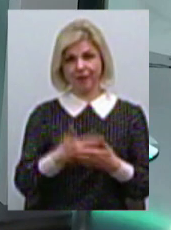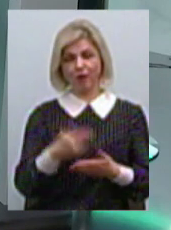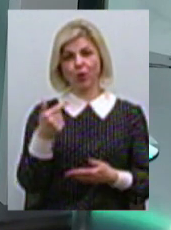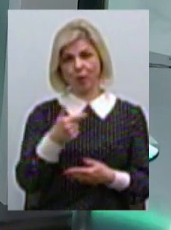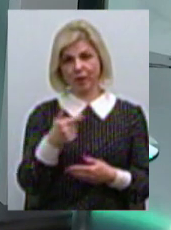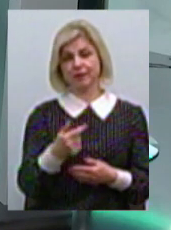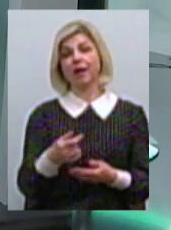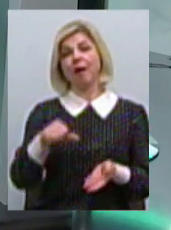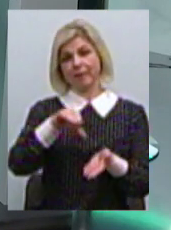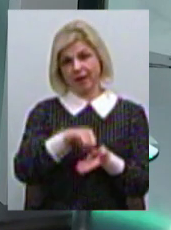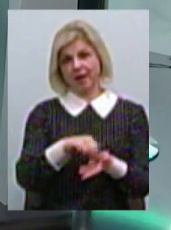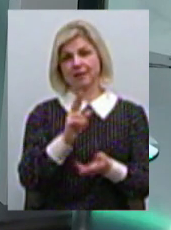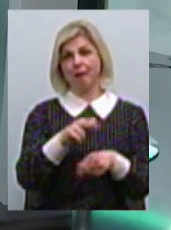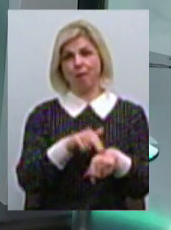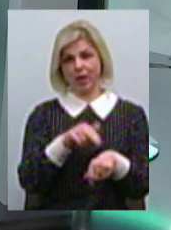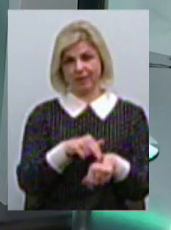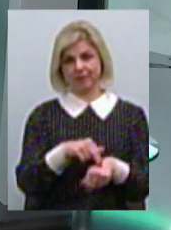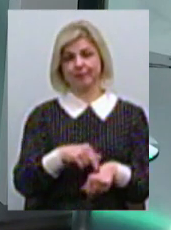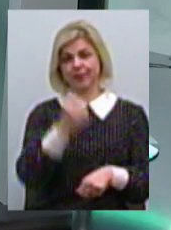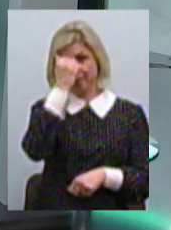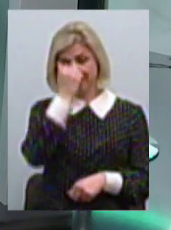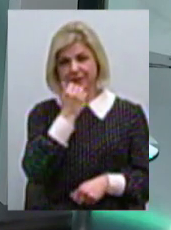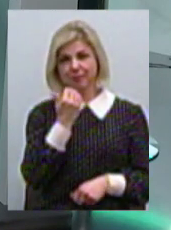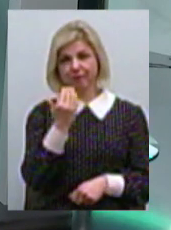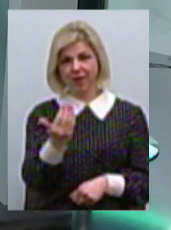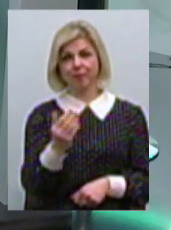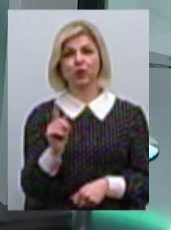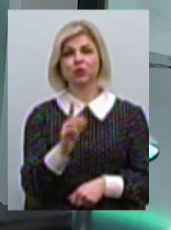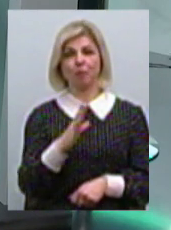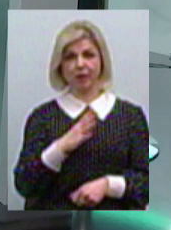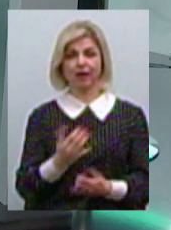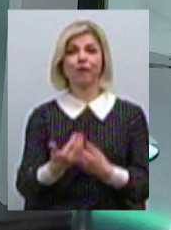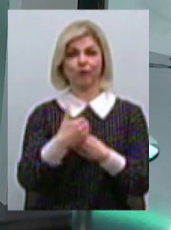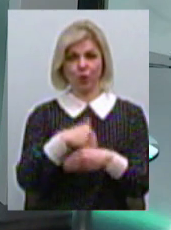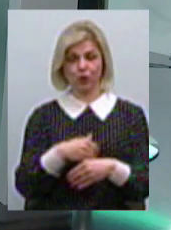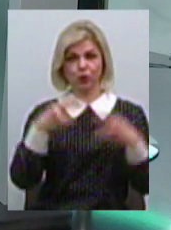громадяни, приєднуйтесь до патрульної поліції. Спасибі вам, Віталій, що ви були сьогодні